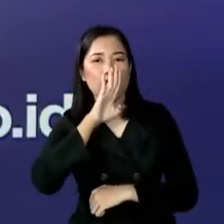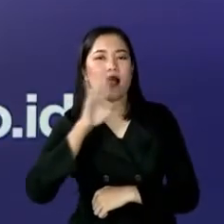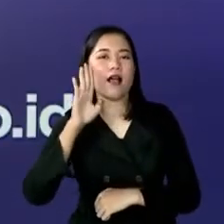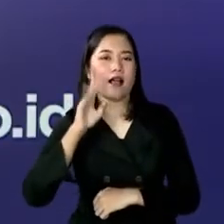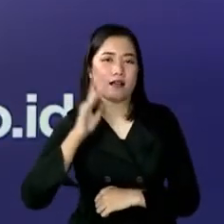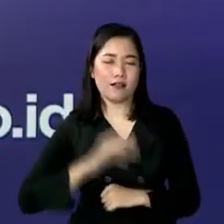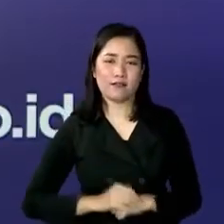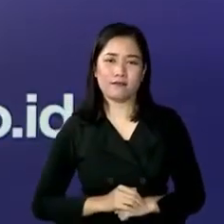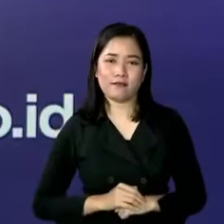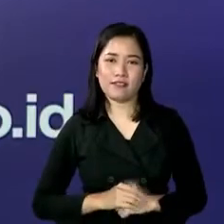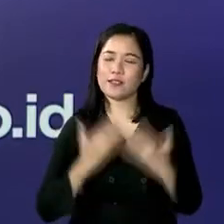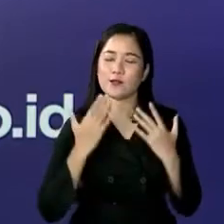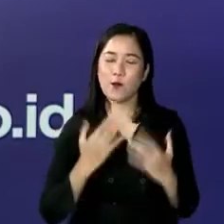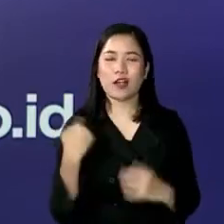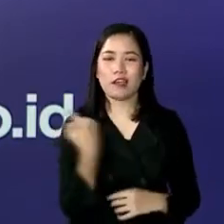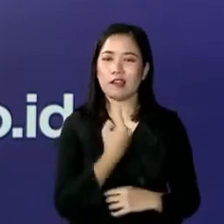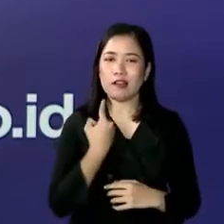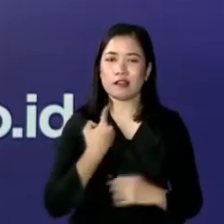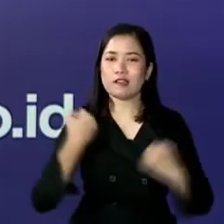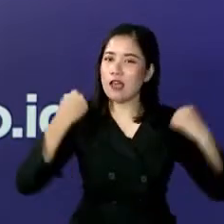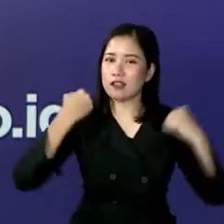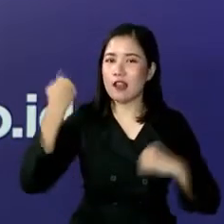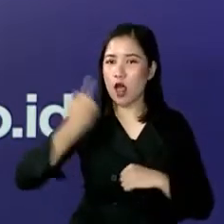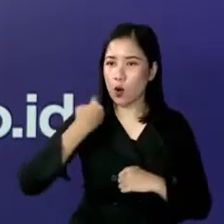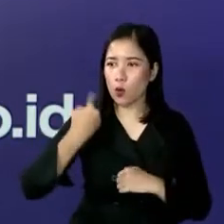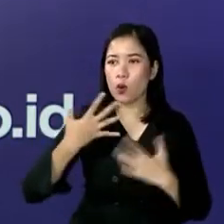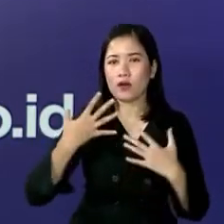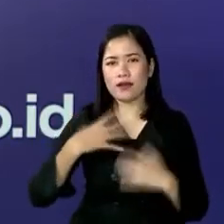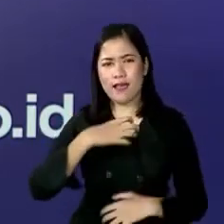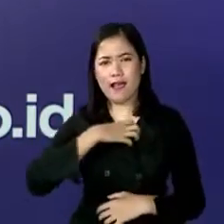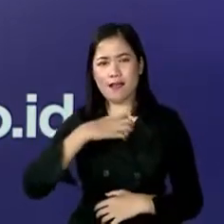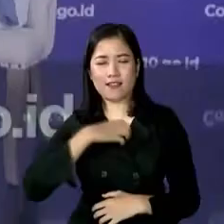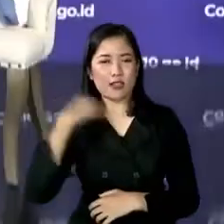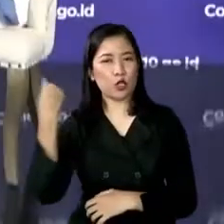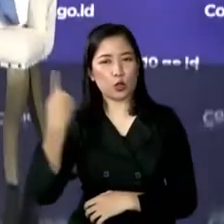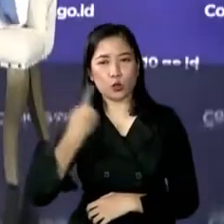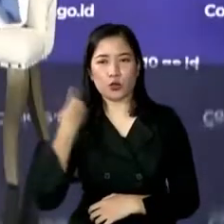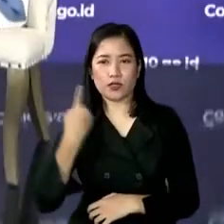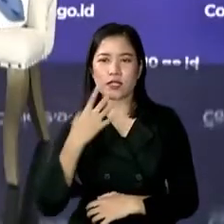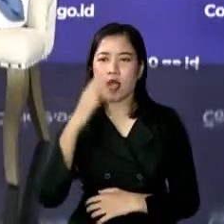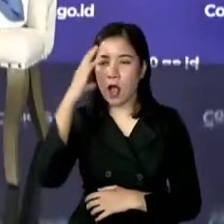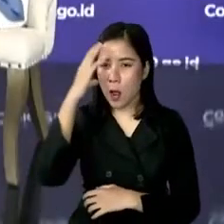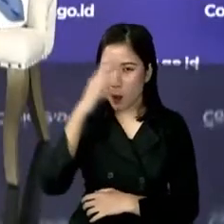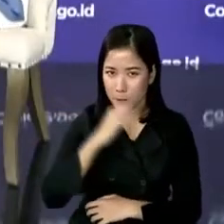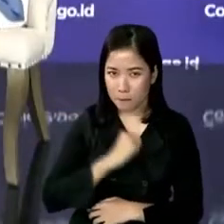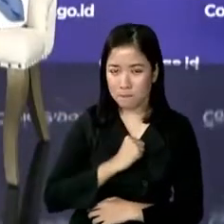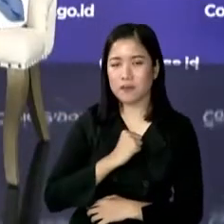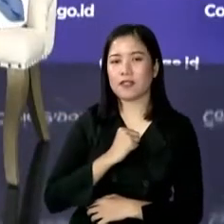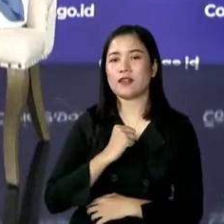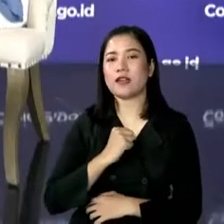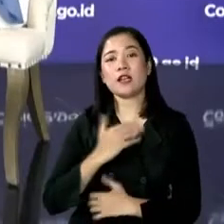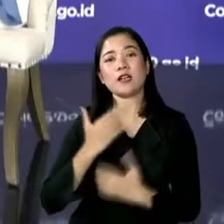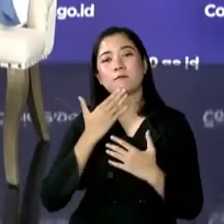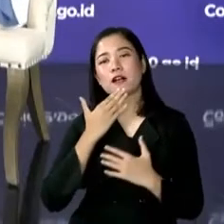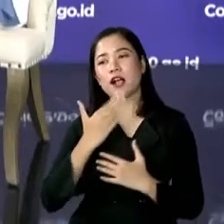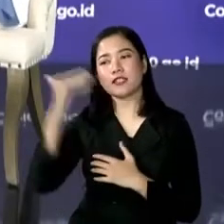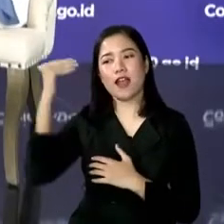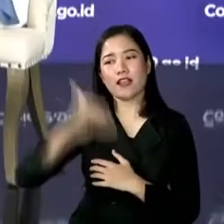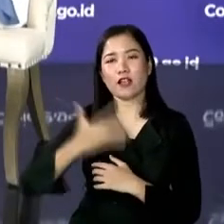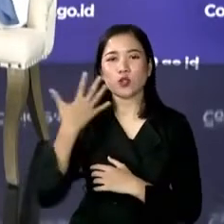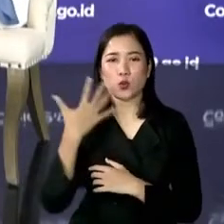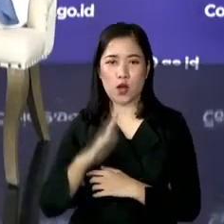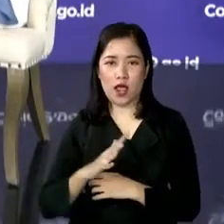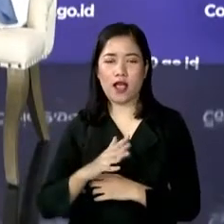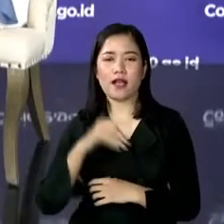kita tetap sehat terus dan semakin optimis amin amin Terima kasih sudah menyempatkan diri untuk hadir ya dokter Amin